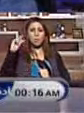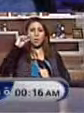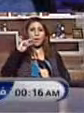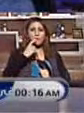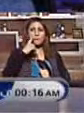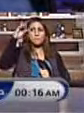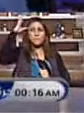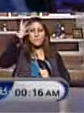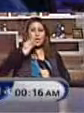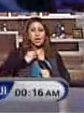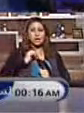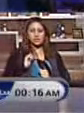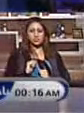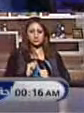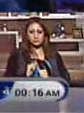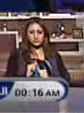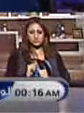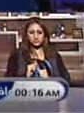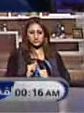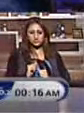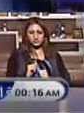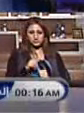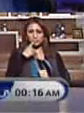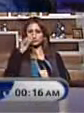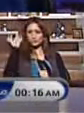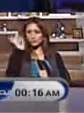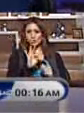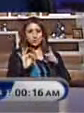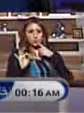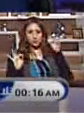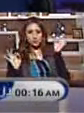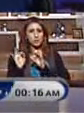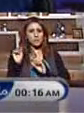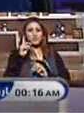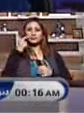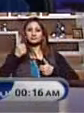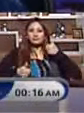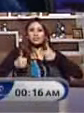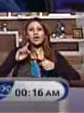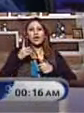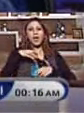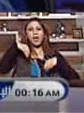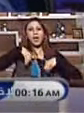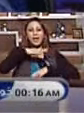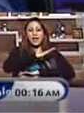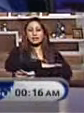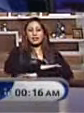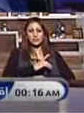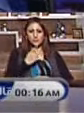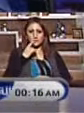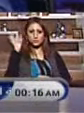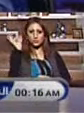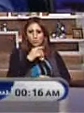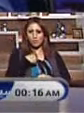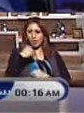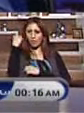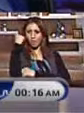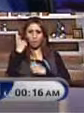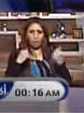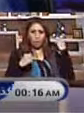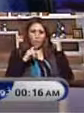فضل الله سبحانه لا رفعوا صوتهم ولا قلوا ادبهم ولا سبحان الله العظيم قال لك والله انت بقى بعد كده ماب يعني لا